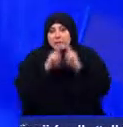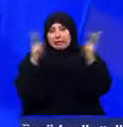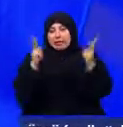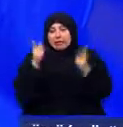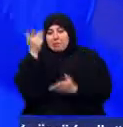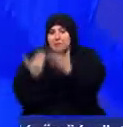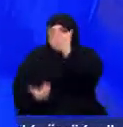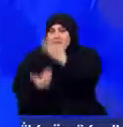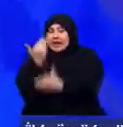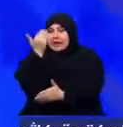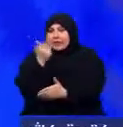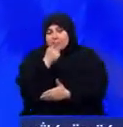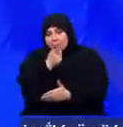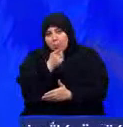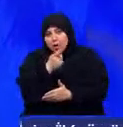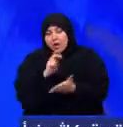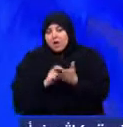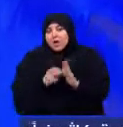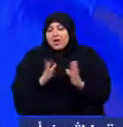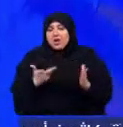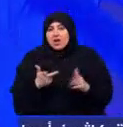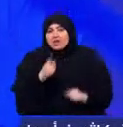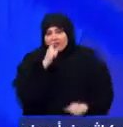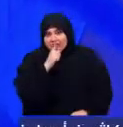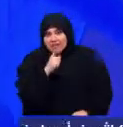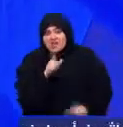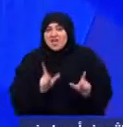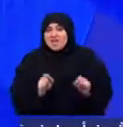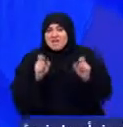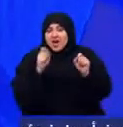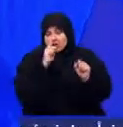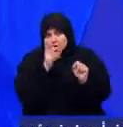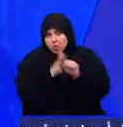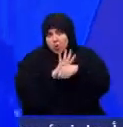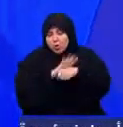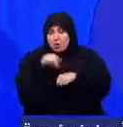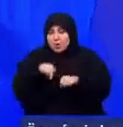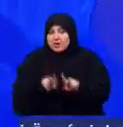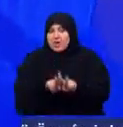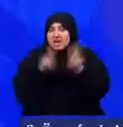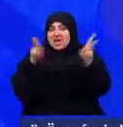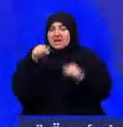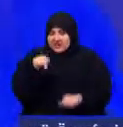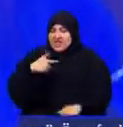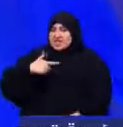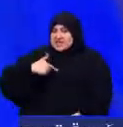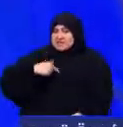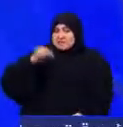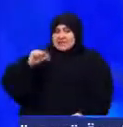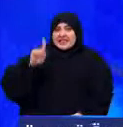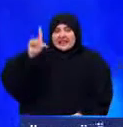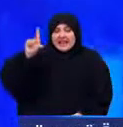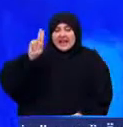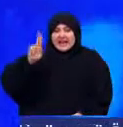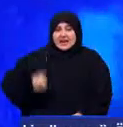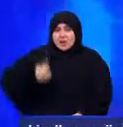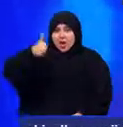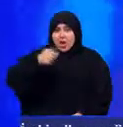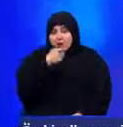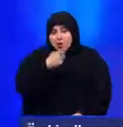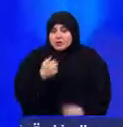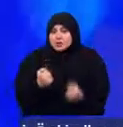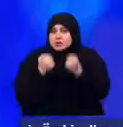وإنتاج متغيرات، وهذا ما حصل في فيروس كورونا، صحيح. وهذا ما يحول